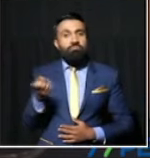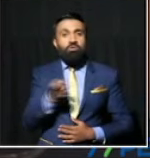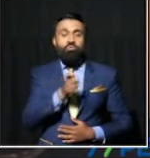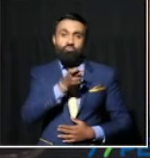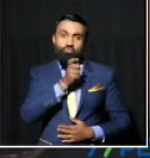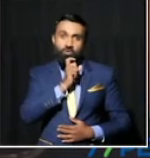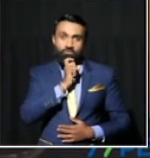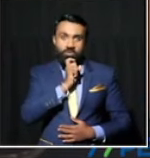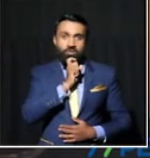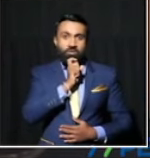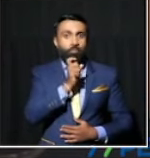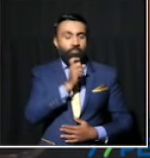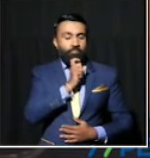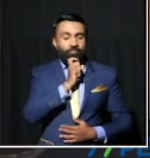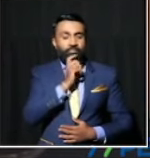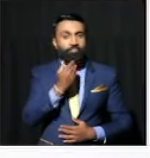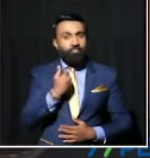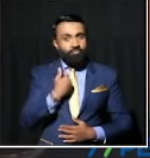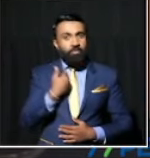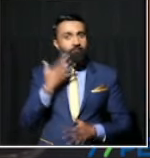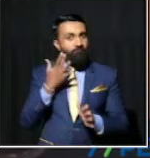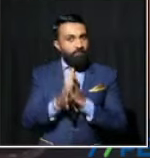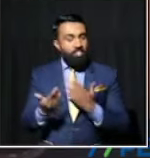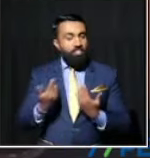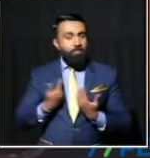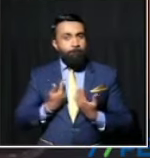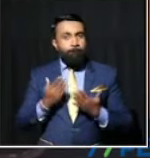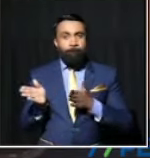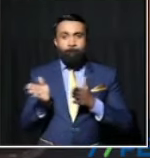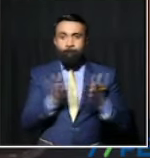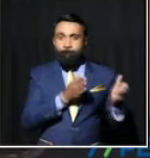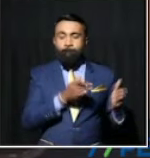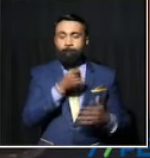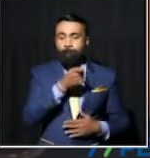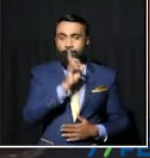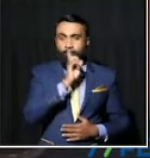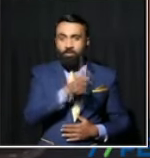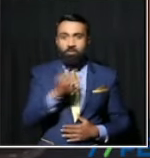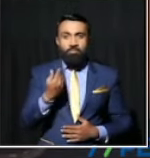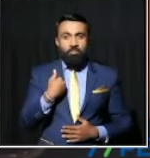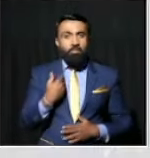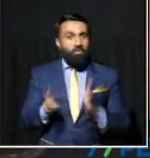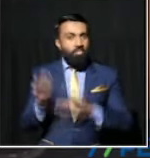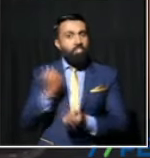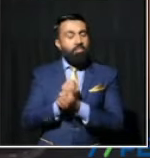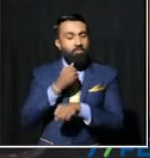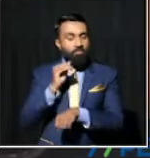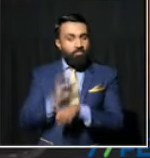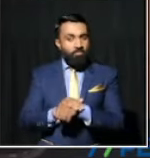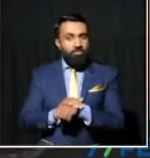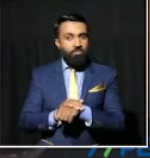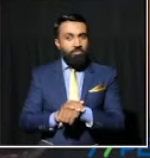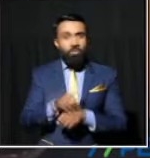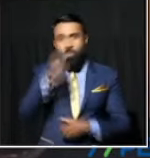ලස්සන්ට අධිකරණයට මං ගැන වෛරයක් ඇති කරනවා. මේ පැත්තෙන් කියනවා මෙන්න මේ ගියේ මගේ එකක් කියලා අල්ලලා කෙලින්ම දාන. මම හොරකම